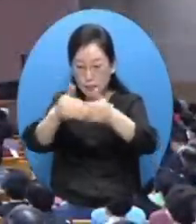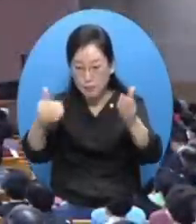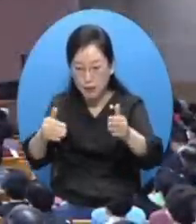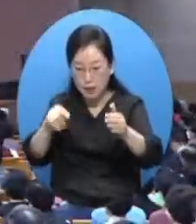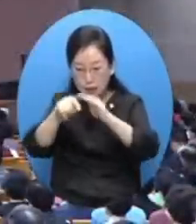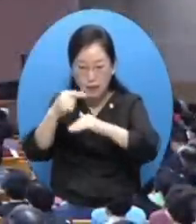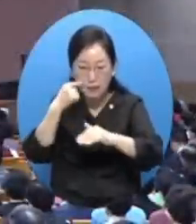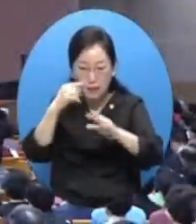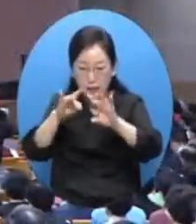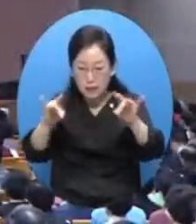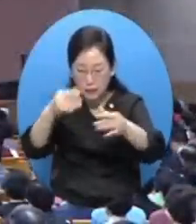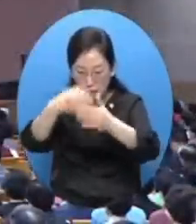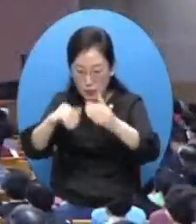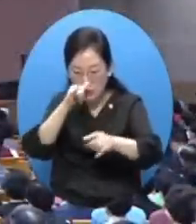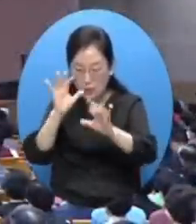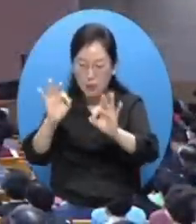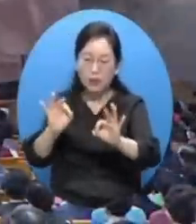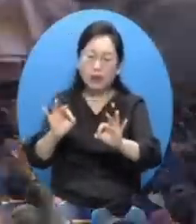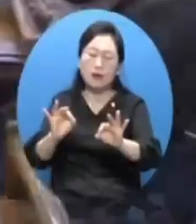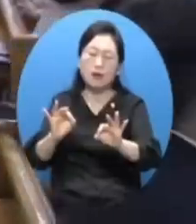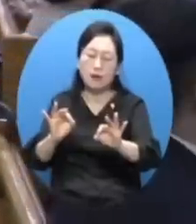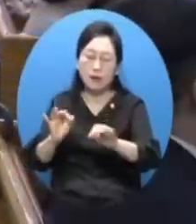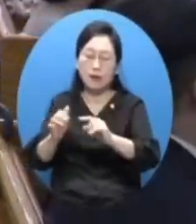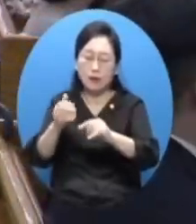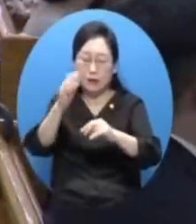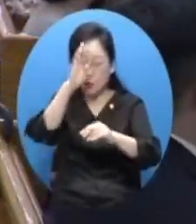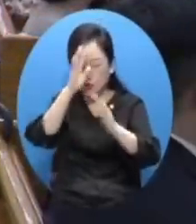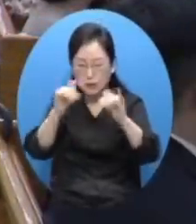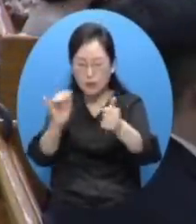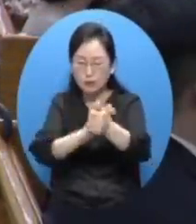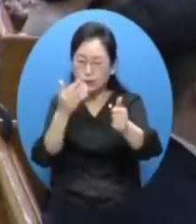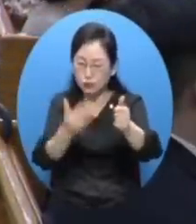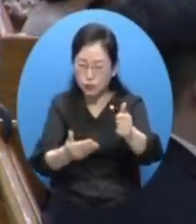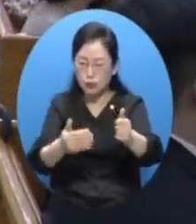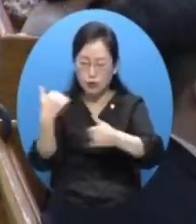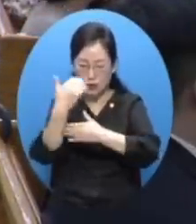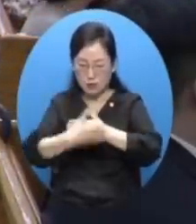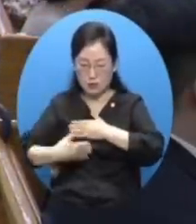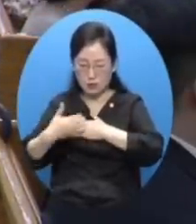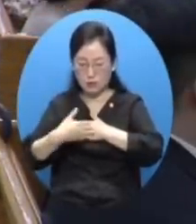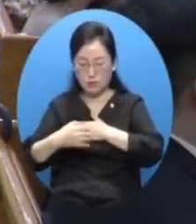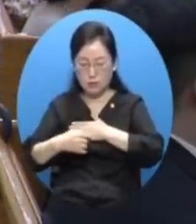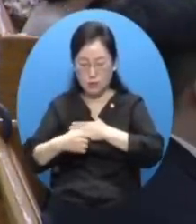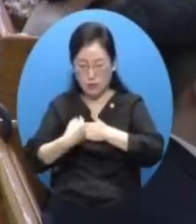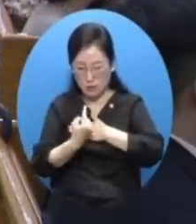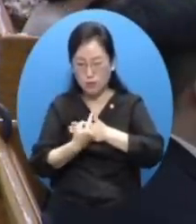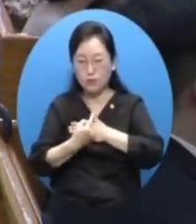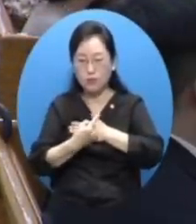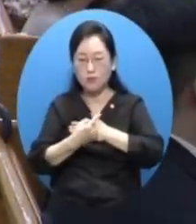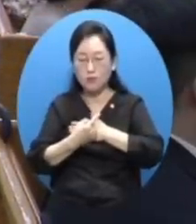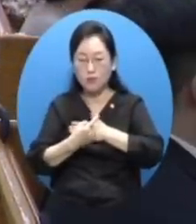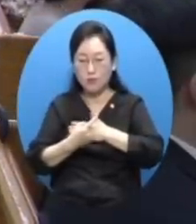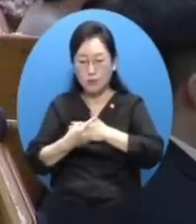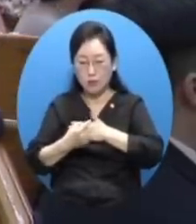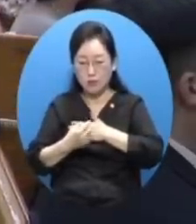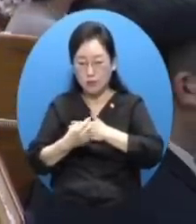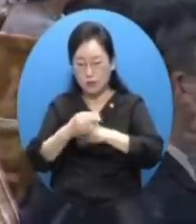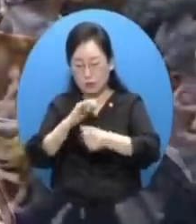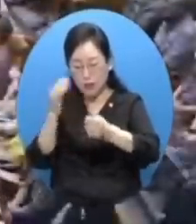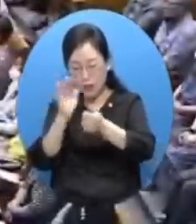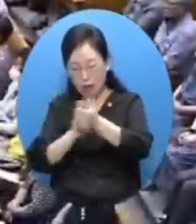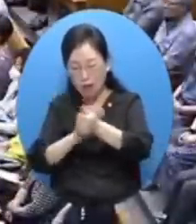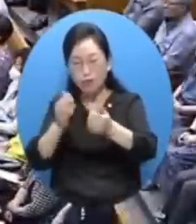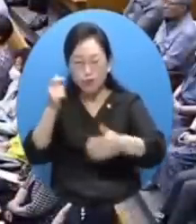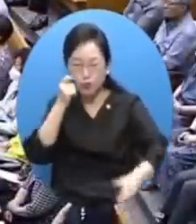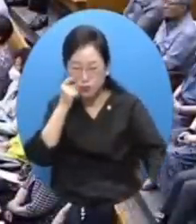연구에만 전지전력을 다하시고 당신의 몸을 아끼지 않고 환자를 돌보던 아버님 모습이 느껴서 너무나 마음이